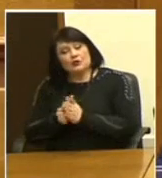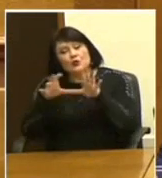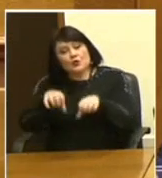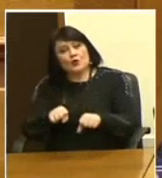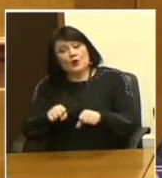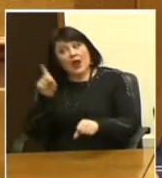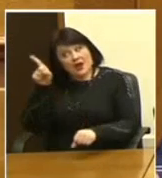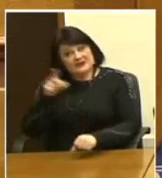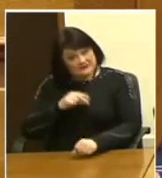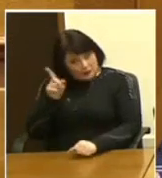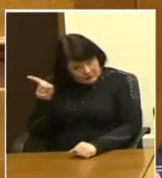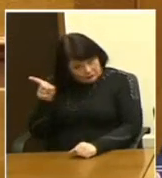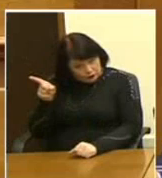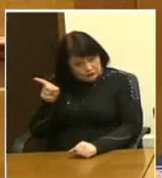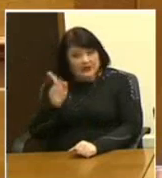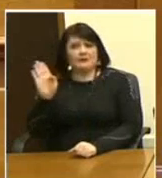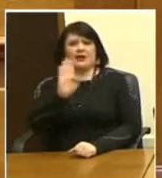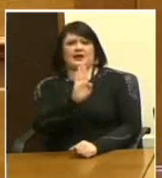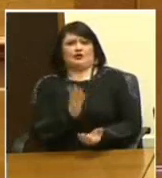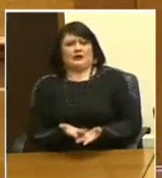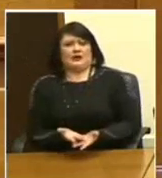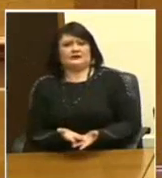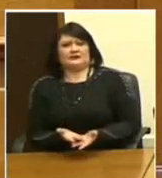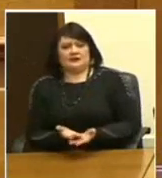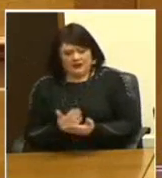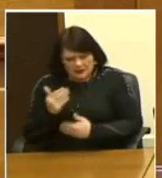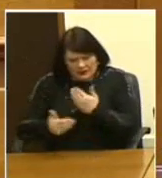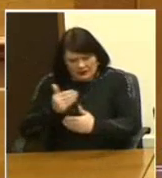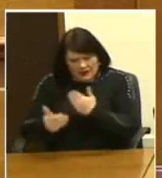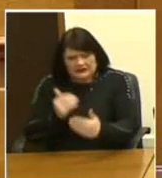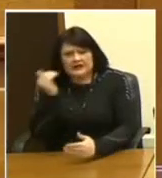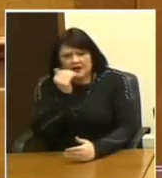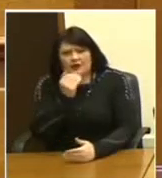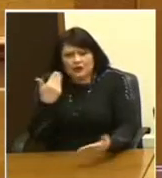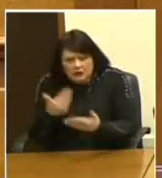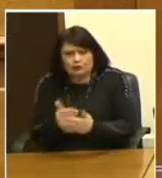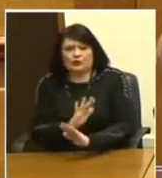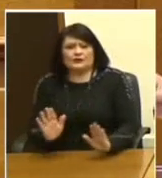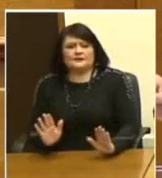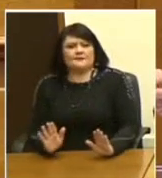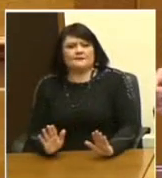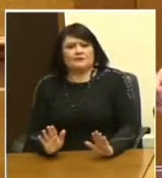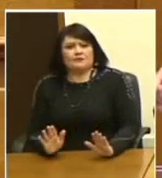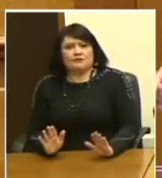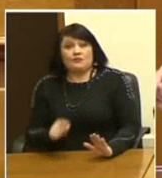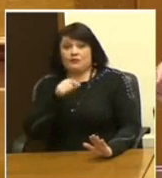έχει συμφέρον αυτή η διαδικασία να ολοκληρωθεί το συντομότερο,